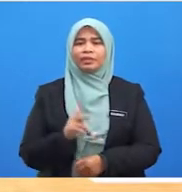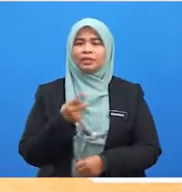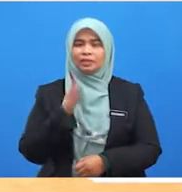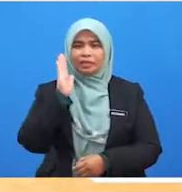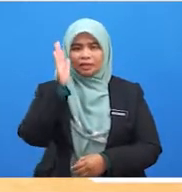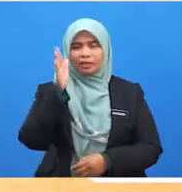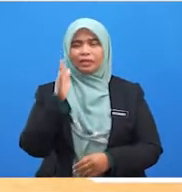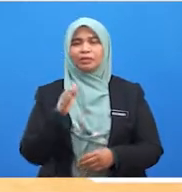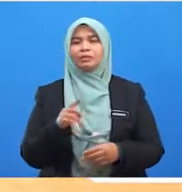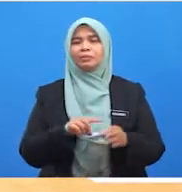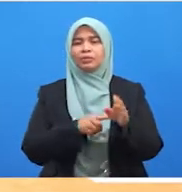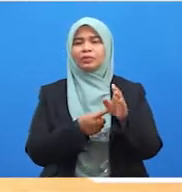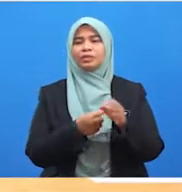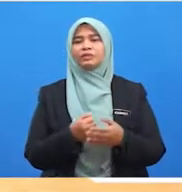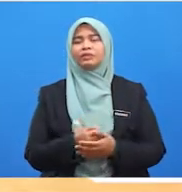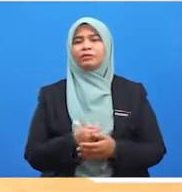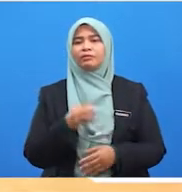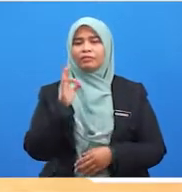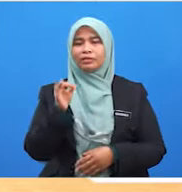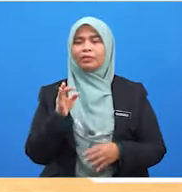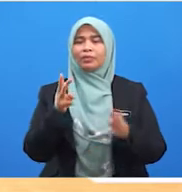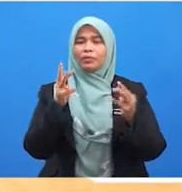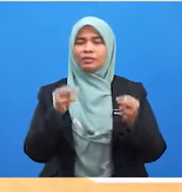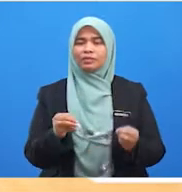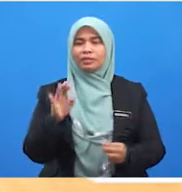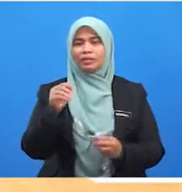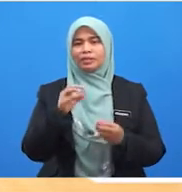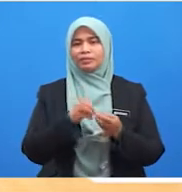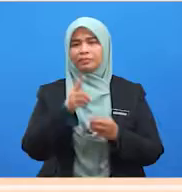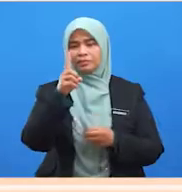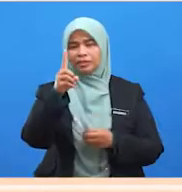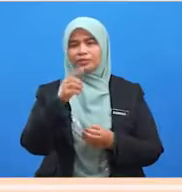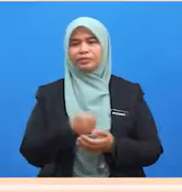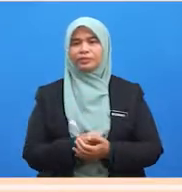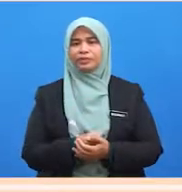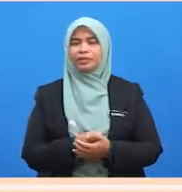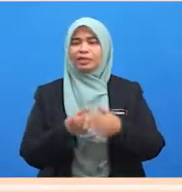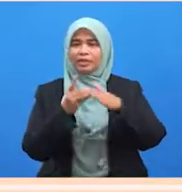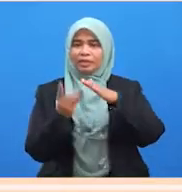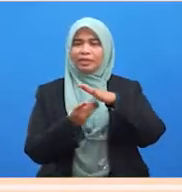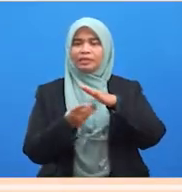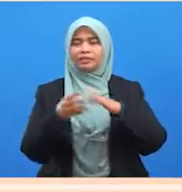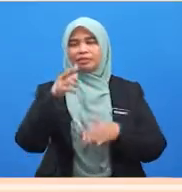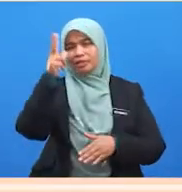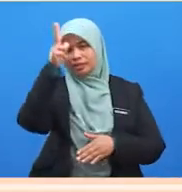akan mulakan dengan faktor manusia yang pertama iaitu dasar